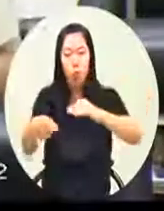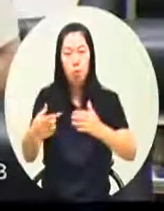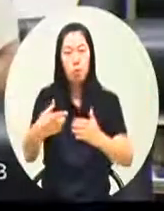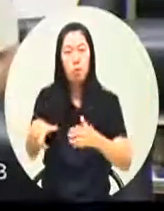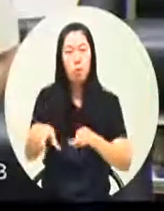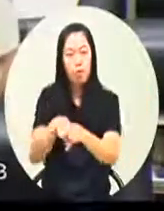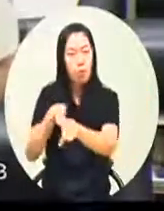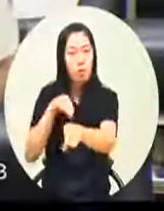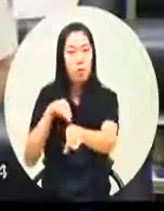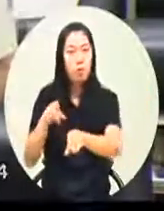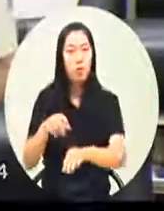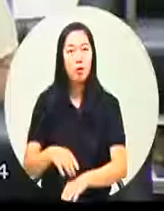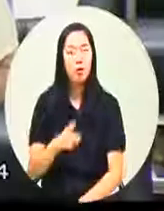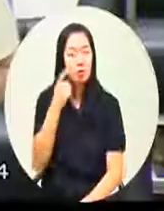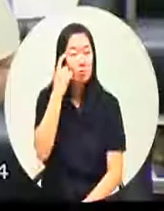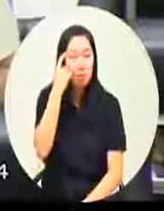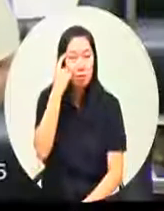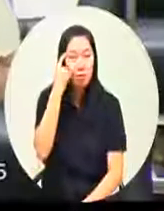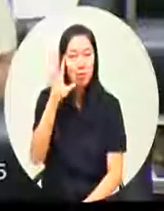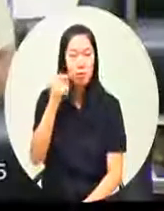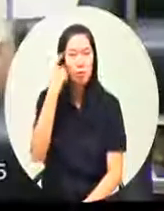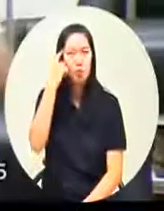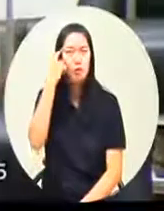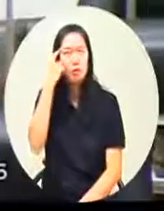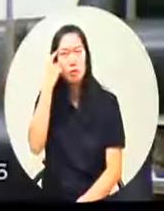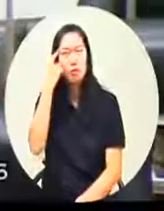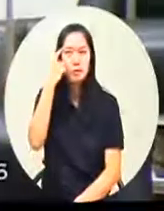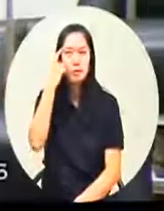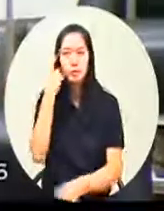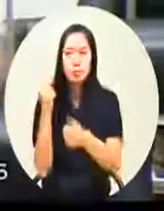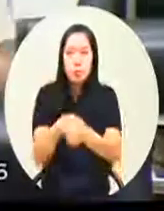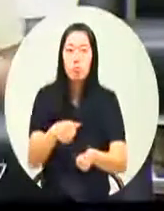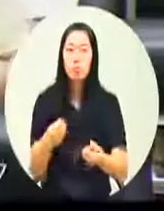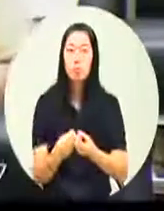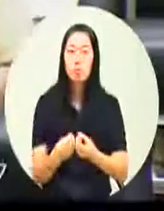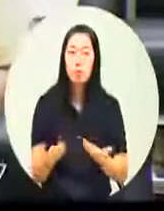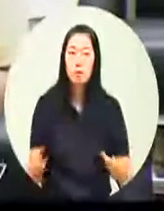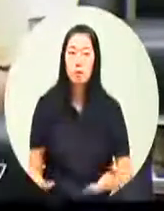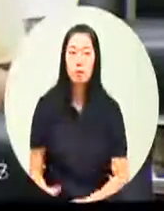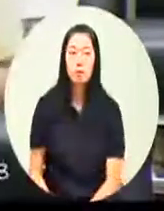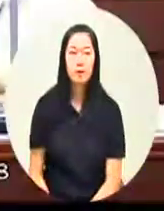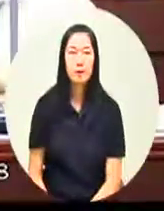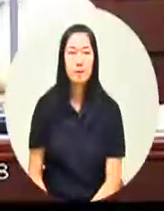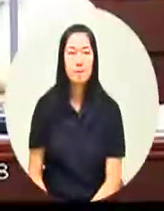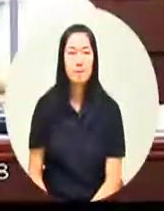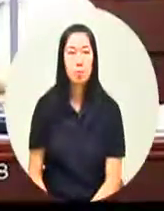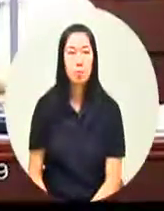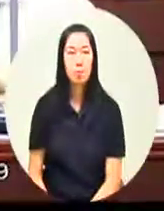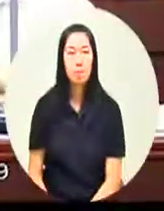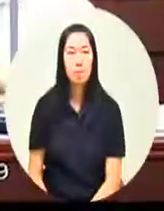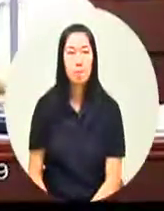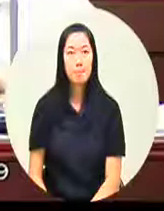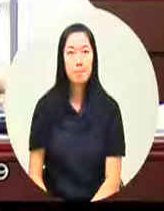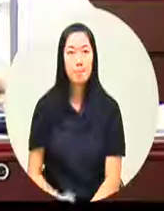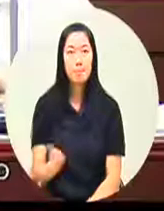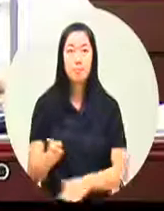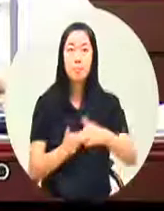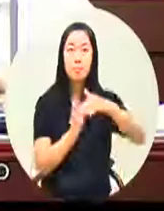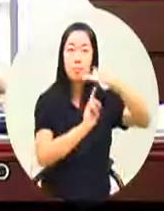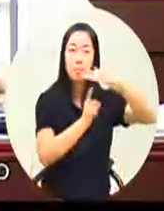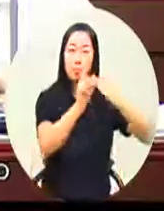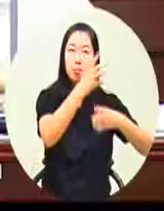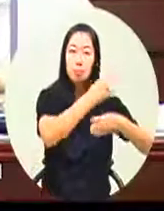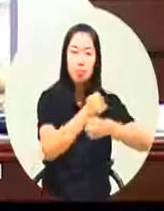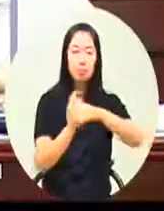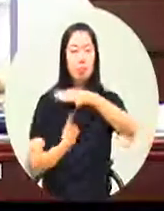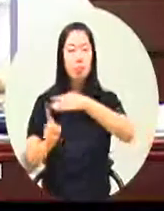呢，你认为你有没有想到要怎么解决？ 是有关这个国道一号跟国道